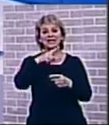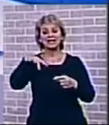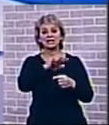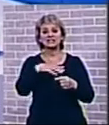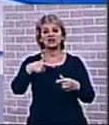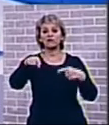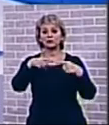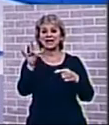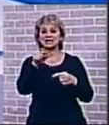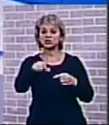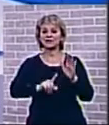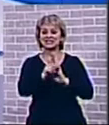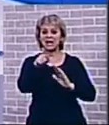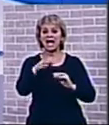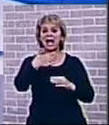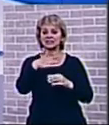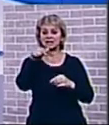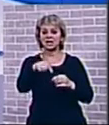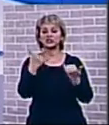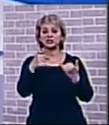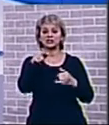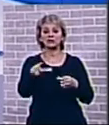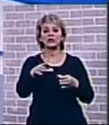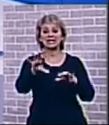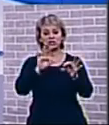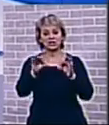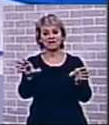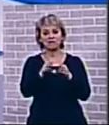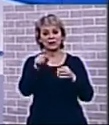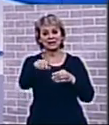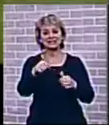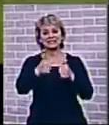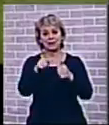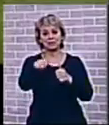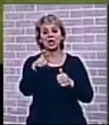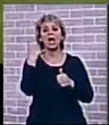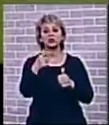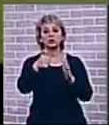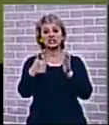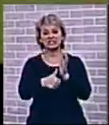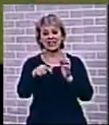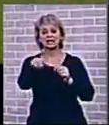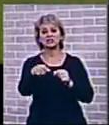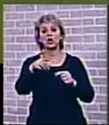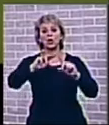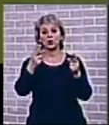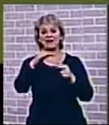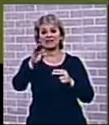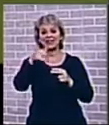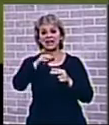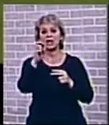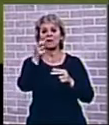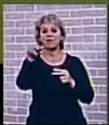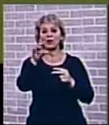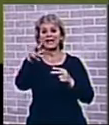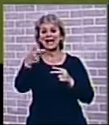России футбольный Ростов стартует в Астрахани. Сегодня жребий выбрал нам соперники по 1/16 клуб ФНЛ